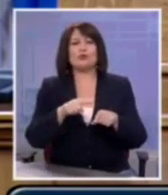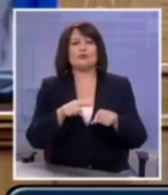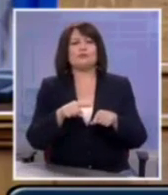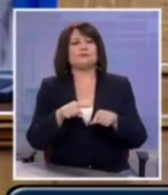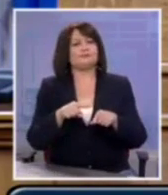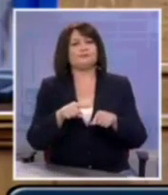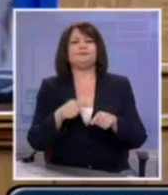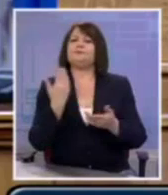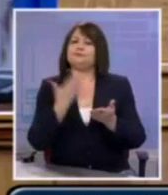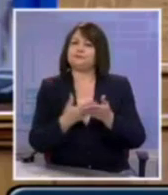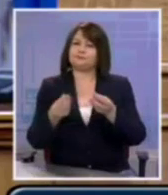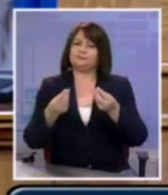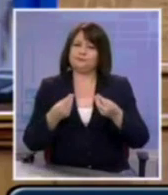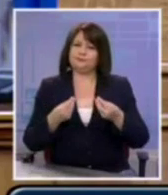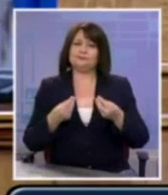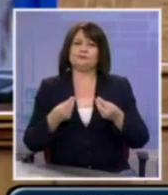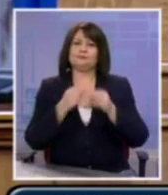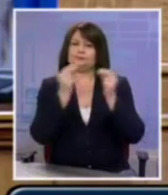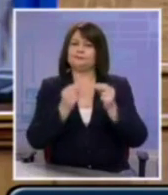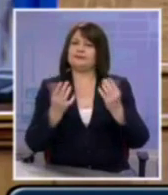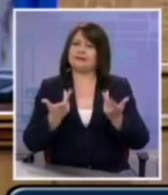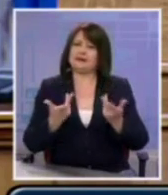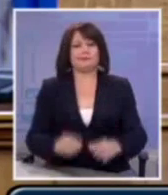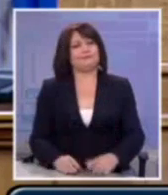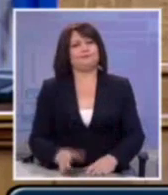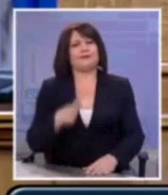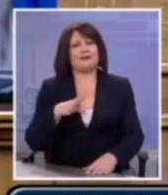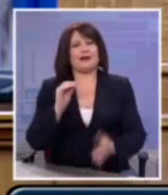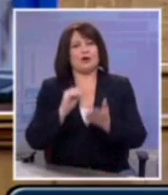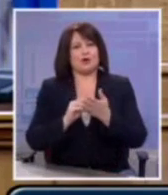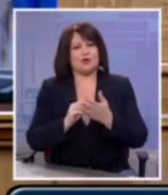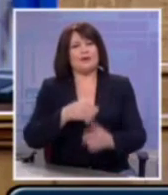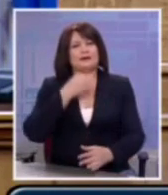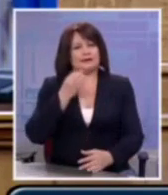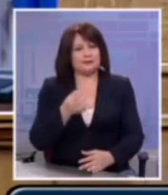στην τεκμηρίωση των πορισμάτων. Θέλω επίσης να